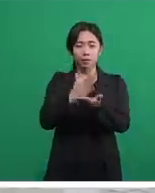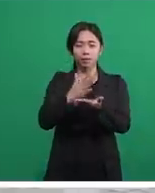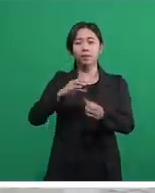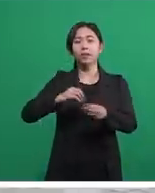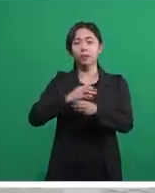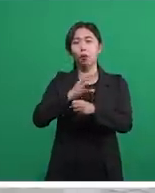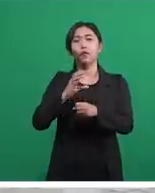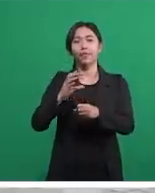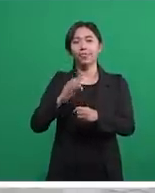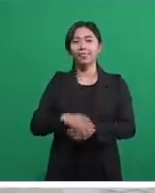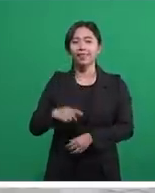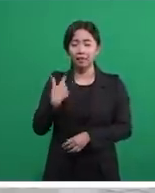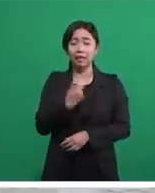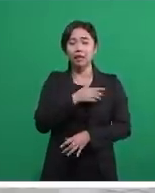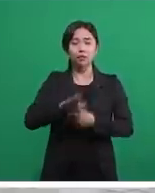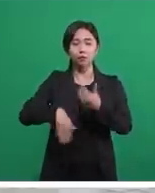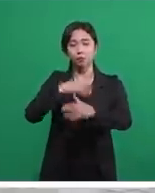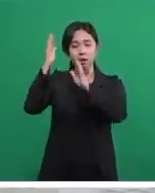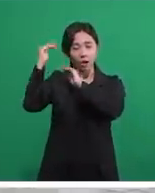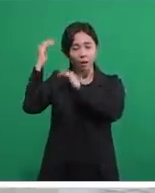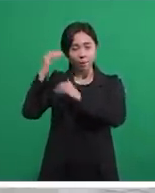pandemi COVID-19 ini.